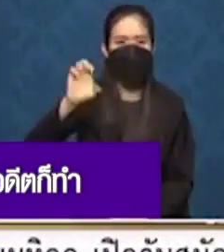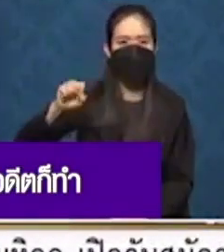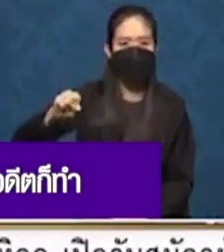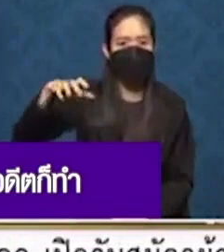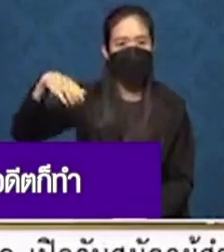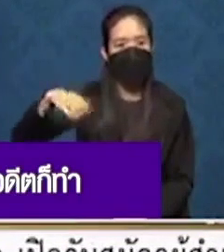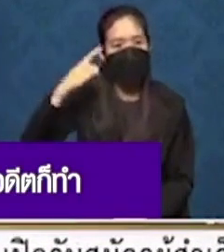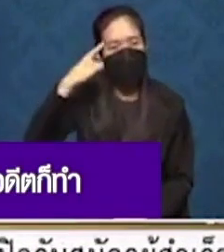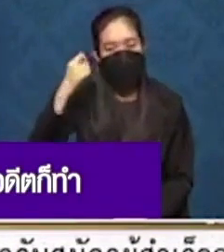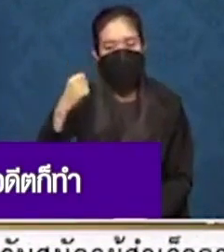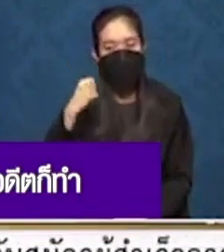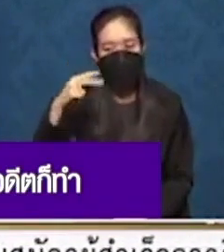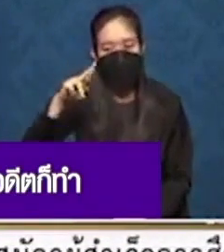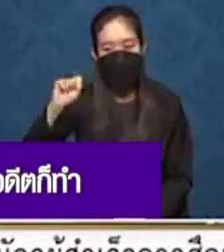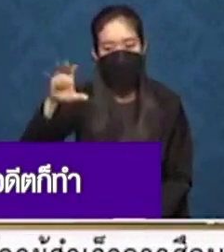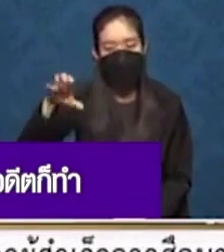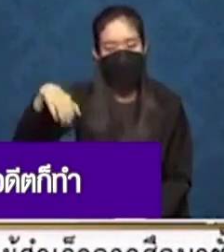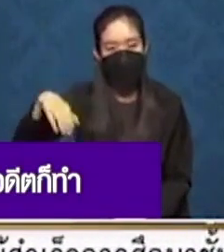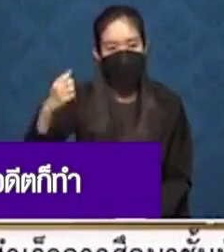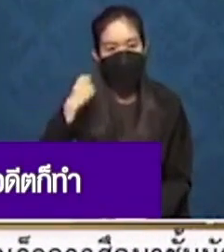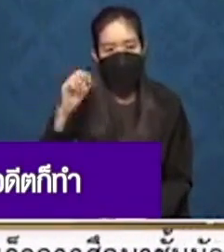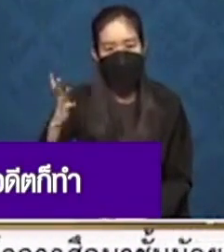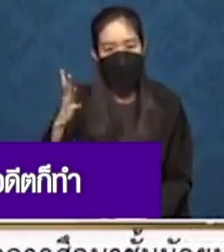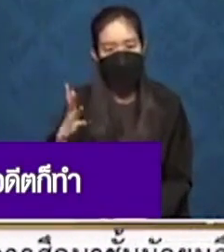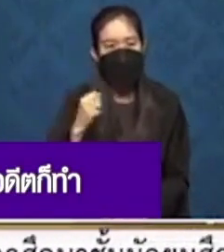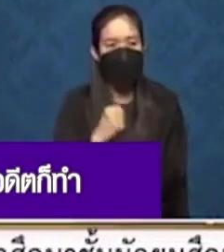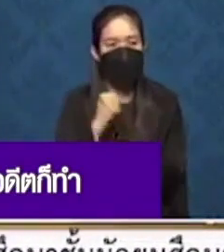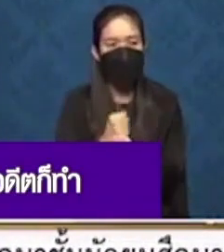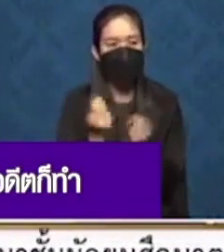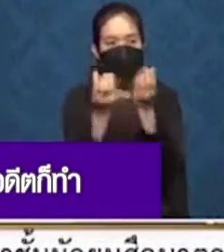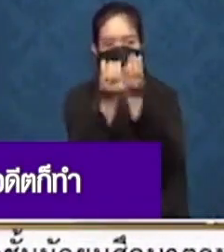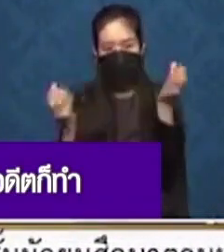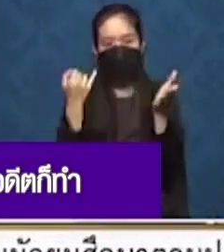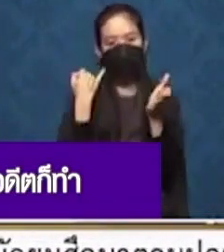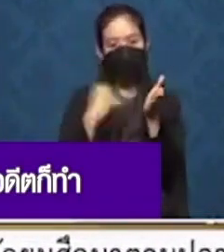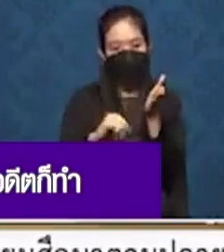ขอเสนอให้มีการนับ Osระชุมแบบขานชื่อค่